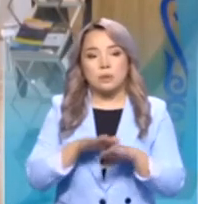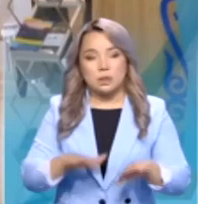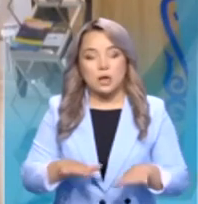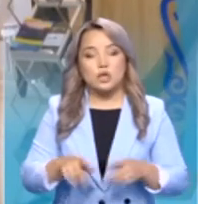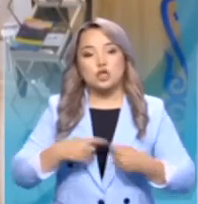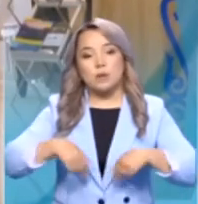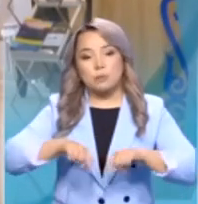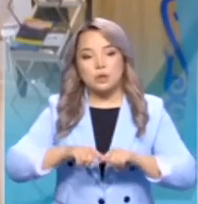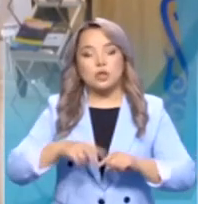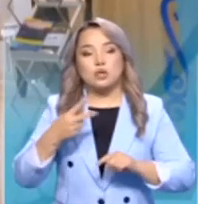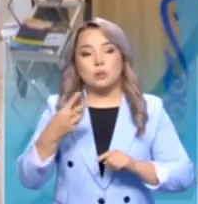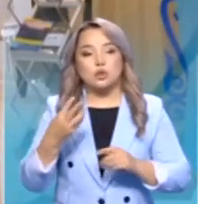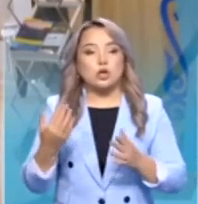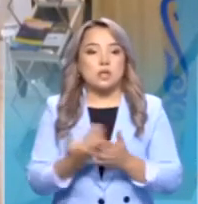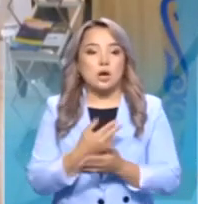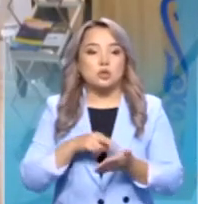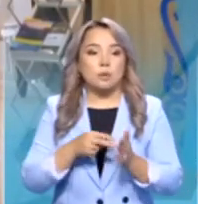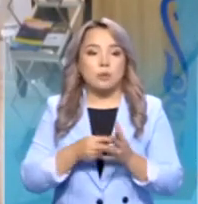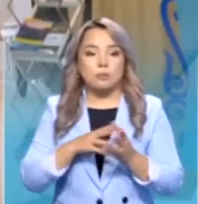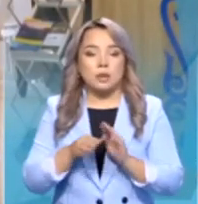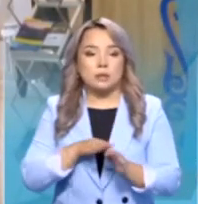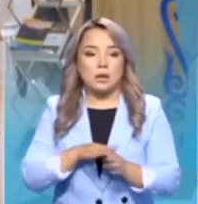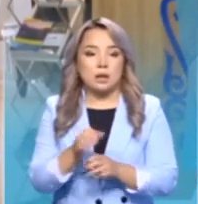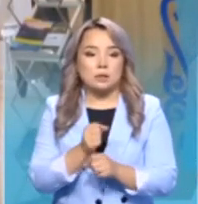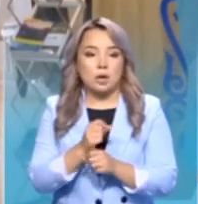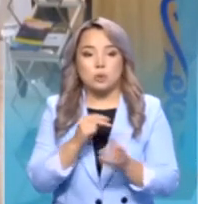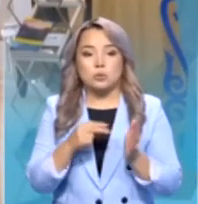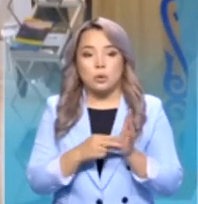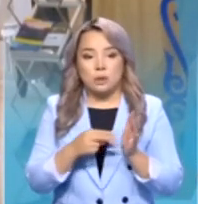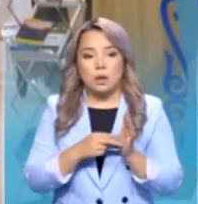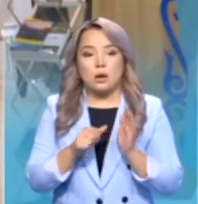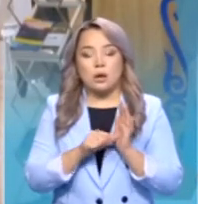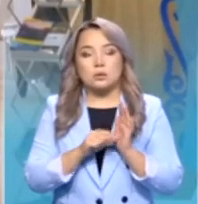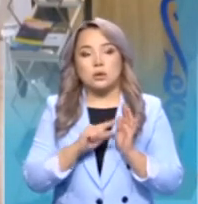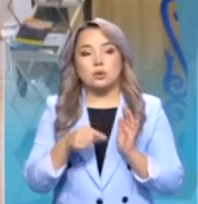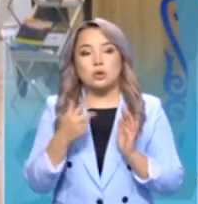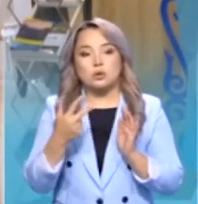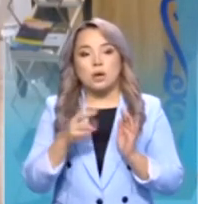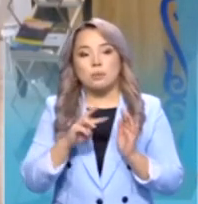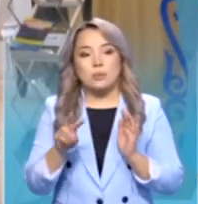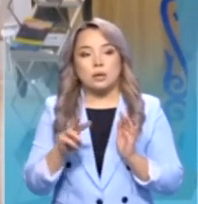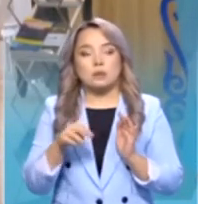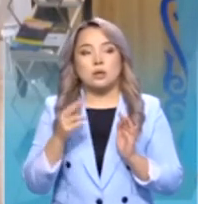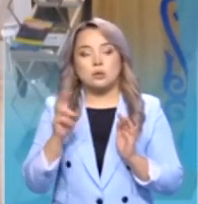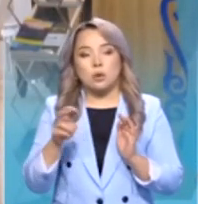жоба іске асылатын болады. Олардың жалпы соммасы 6,3 миллиард ақш долларын құрайды.